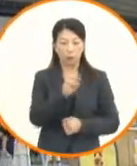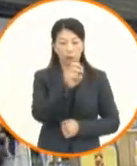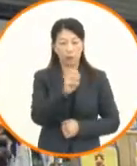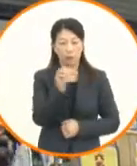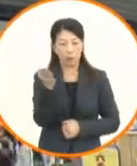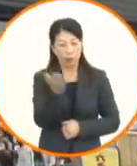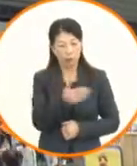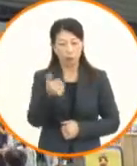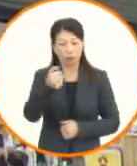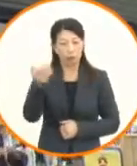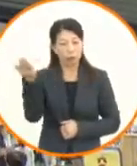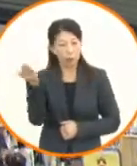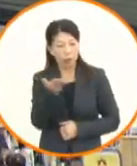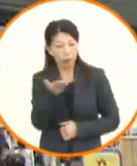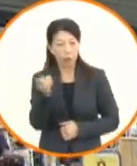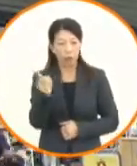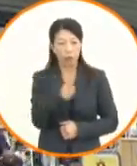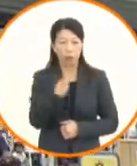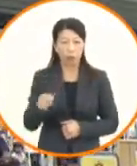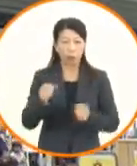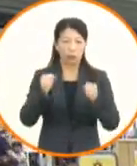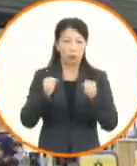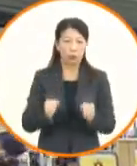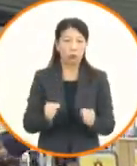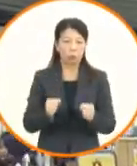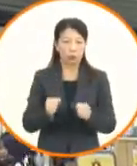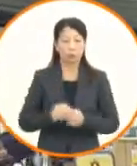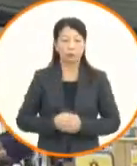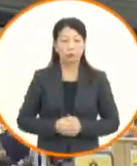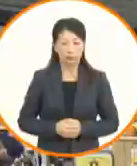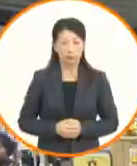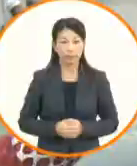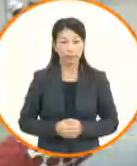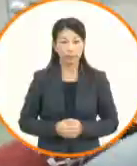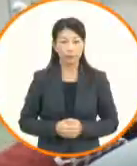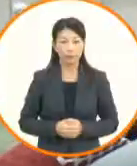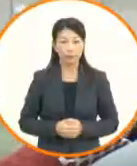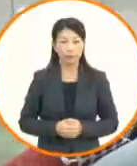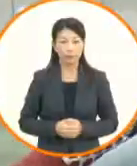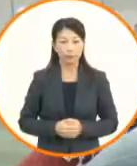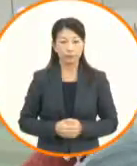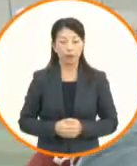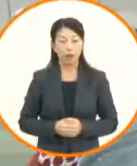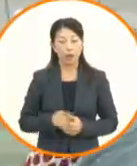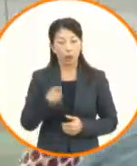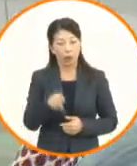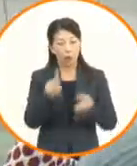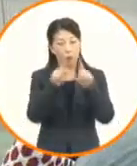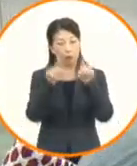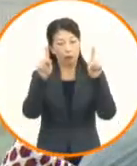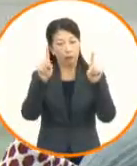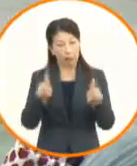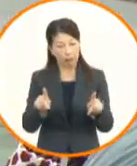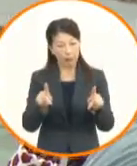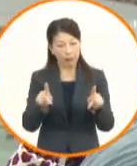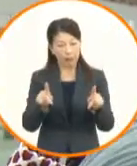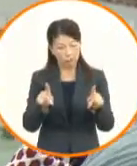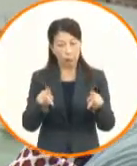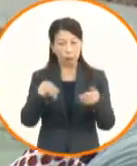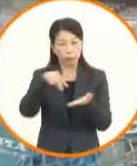から5割の方がですね、怪我をされてますので、それを一つの大きな課題として取り組んでいます